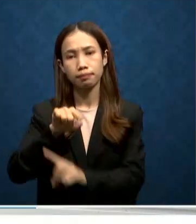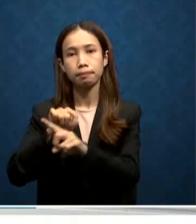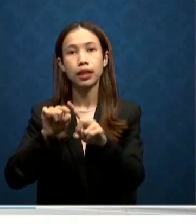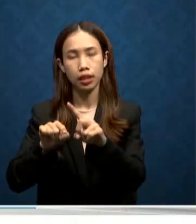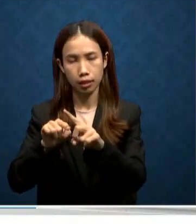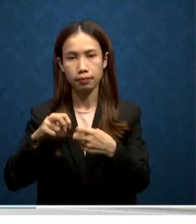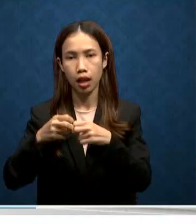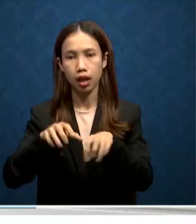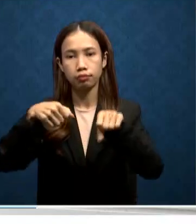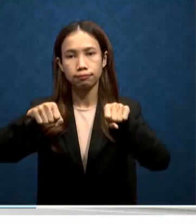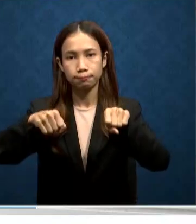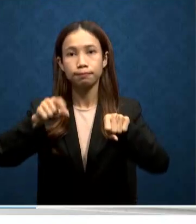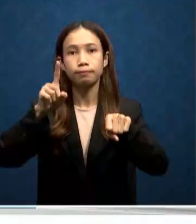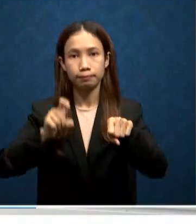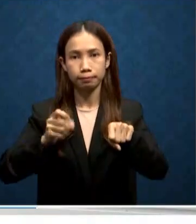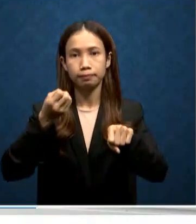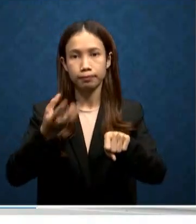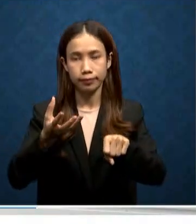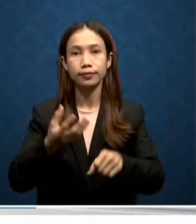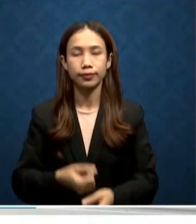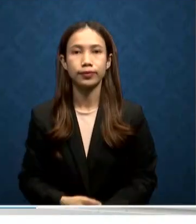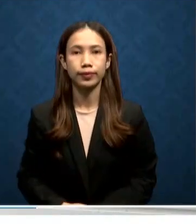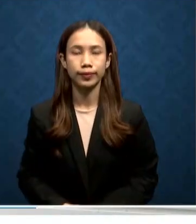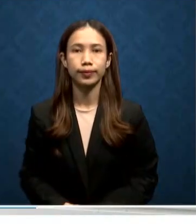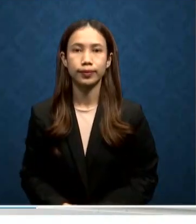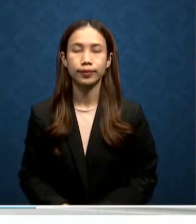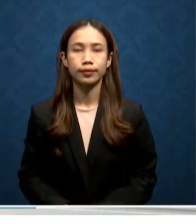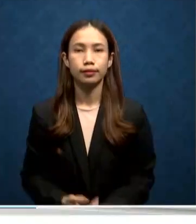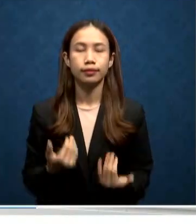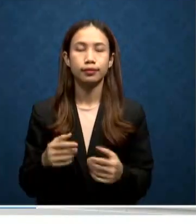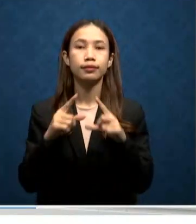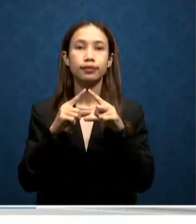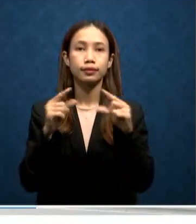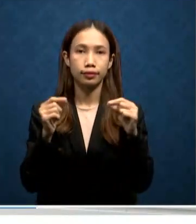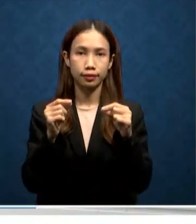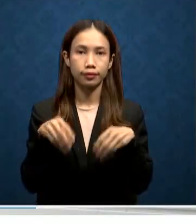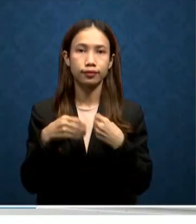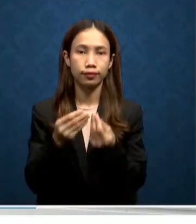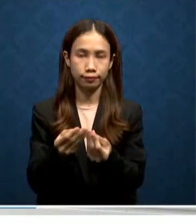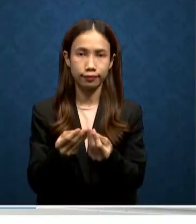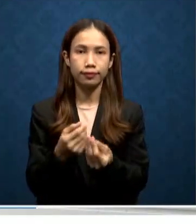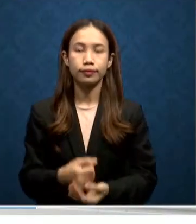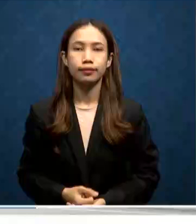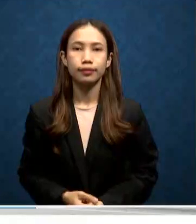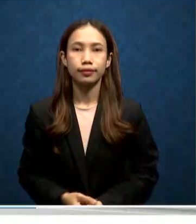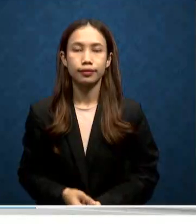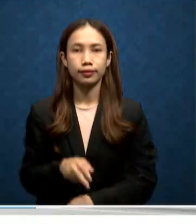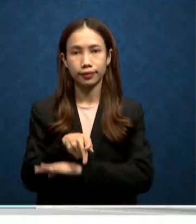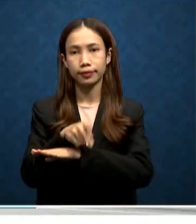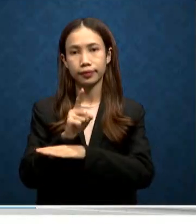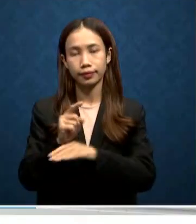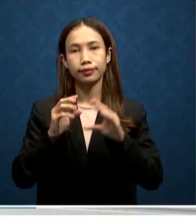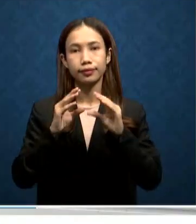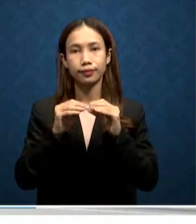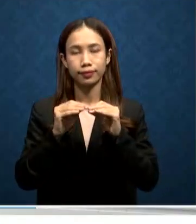ยนต์ทั้งนั้นนะครับอันนี้ก็เ่อเป็นเป็นเรื่องที่ขออนุญาตกราบเรียนต่อท่านฐานและที่ประชุม